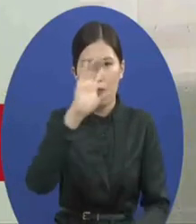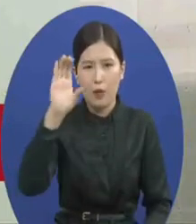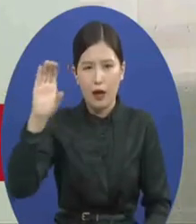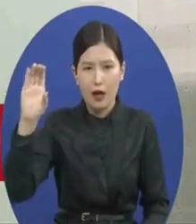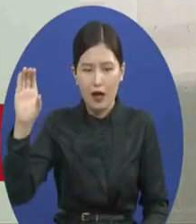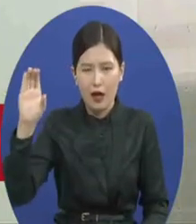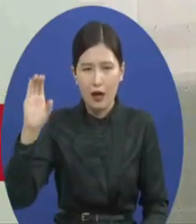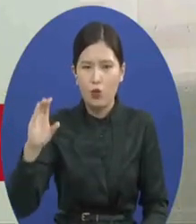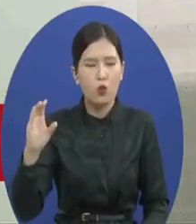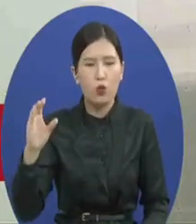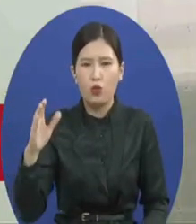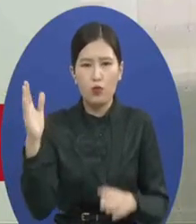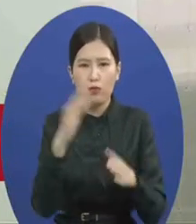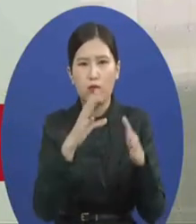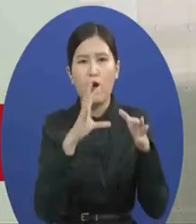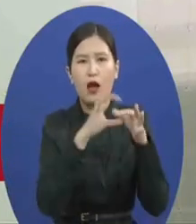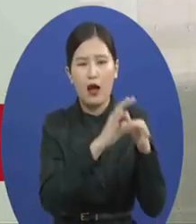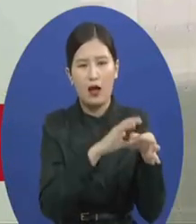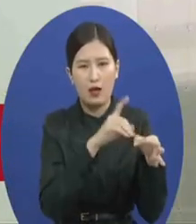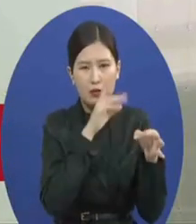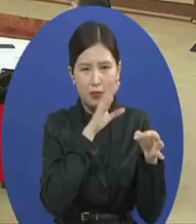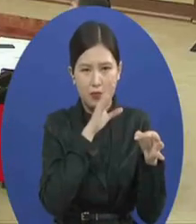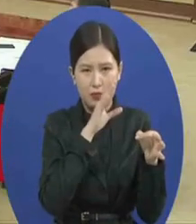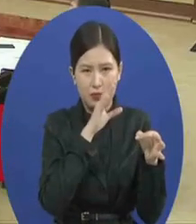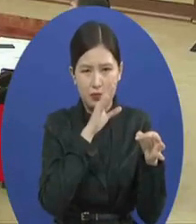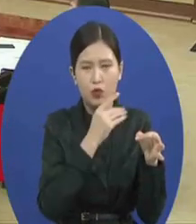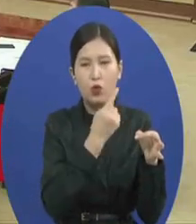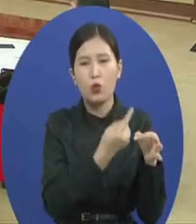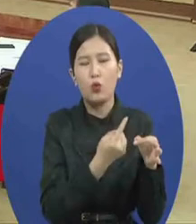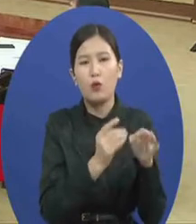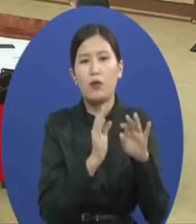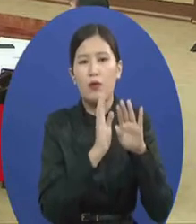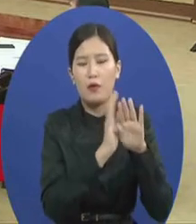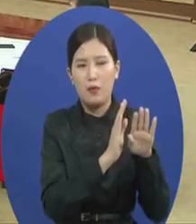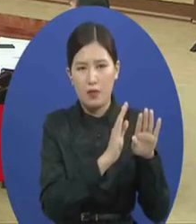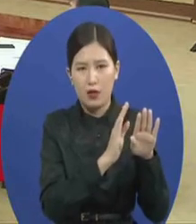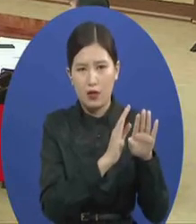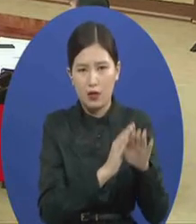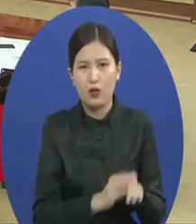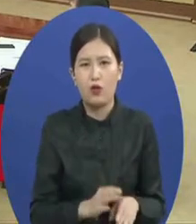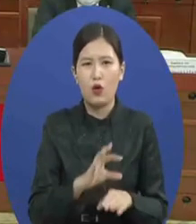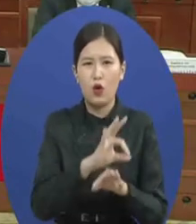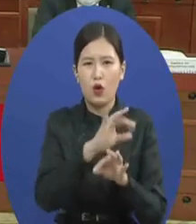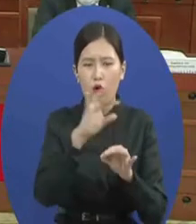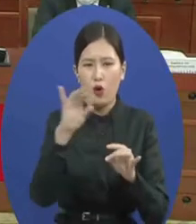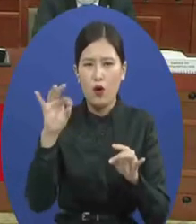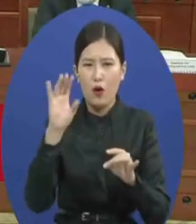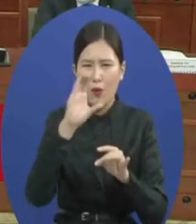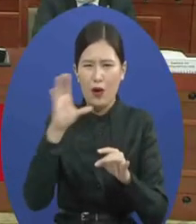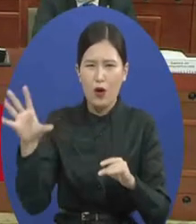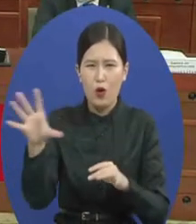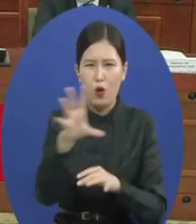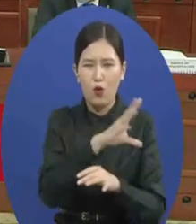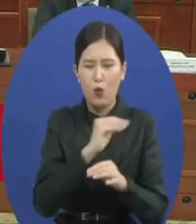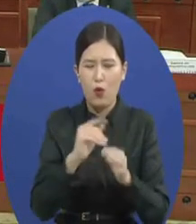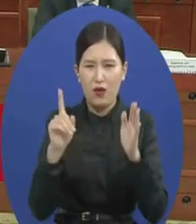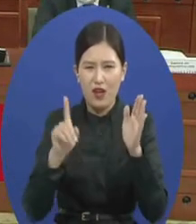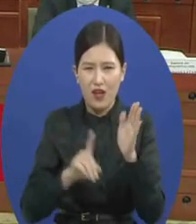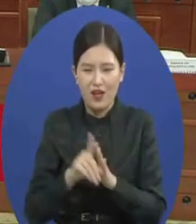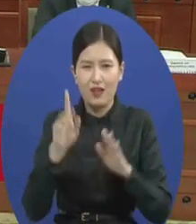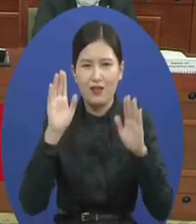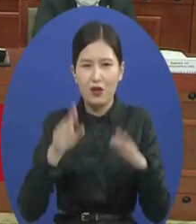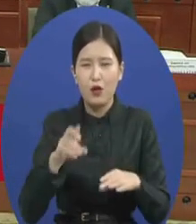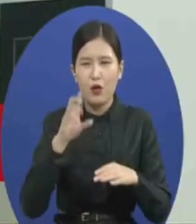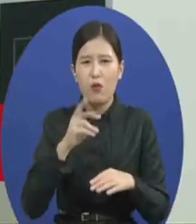нэгтгэв. Нөхцөл байдлыг харсан шийднэ гэсэн ангилд хэвээр үлдлээ. Бүгдийг нэгэн зэрэг эхлүүлэх эрсдэл өндөртэй гэдгээрч учирласан. Засгийн